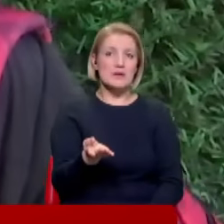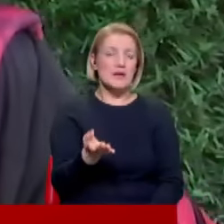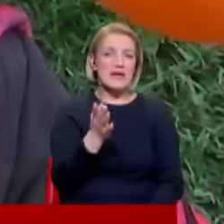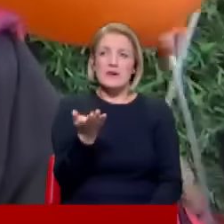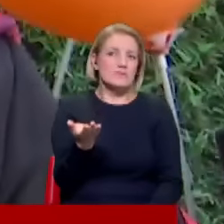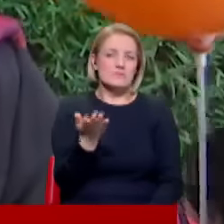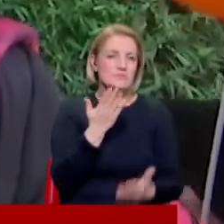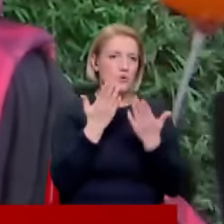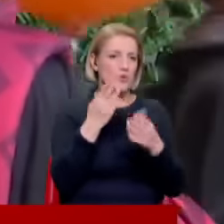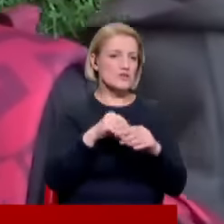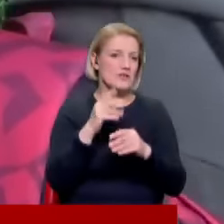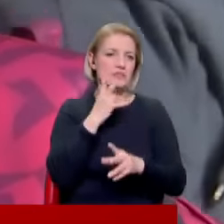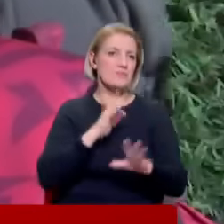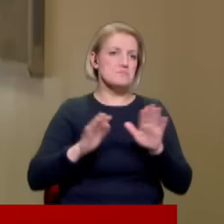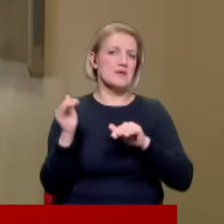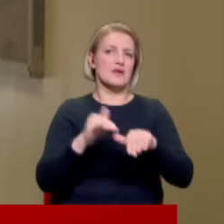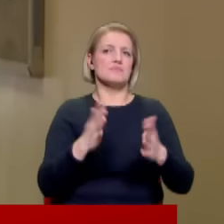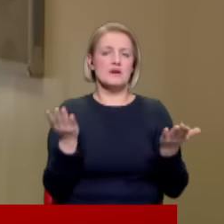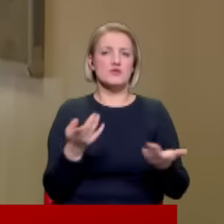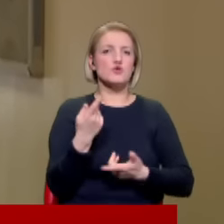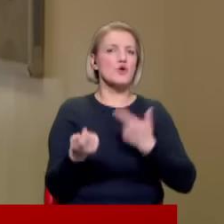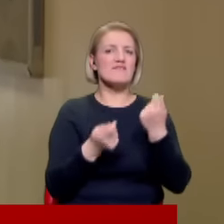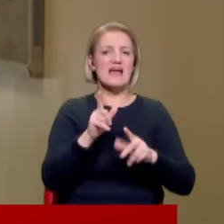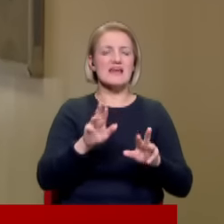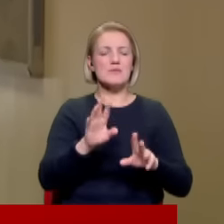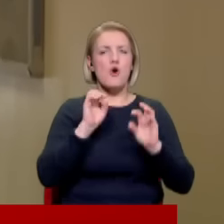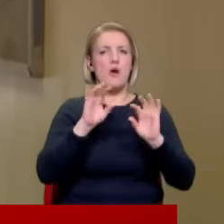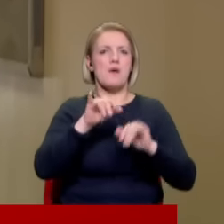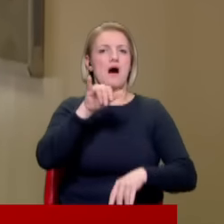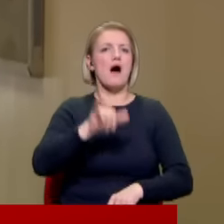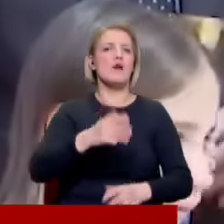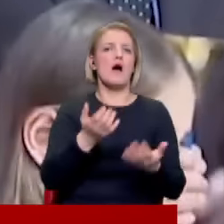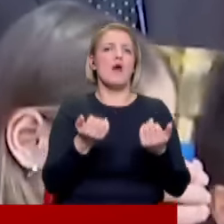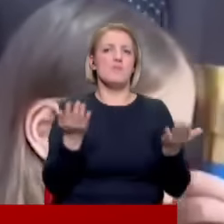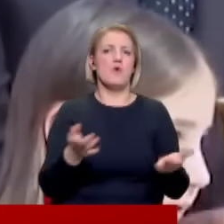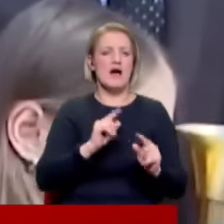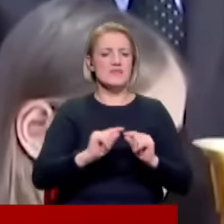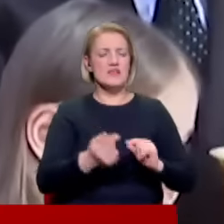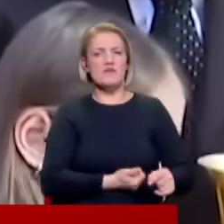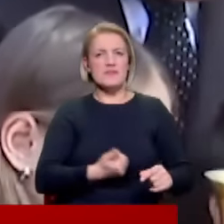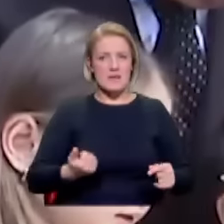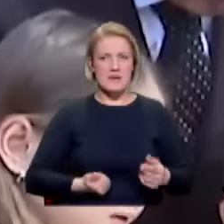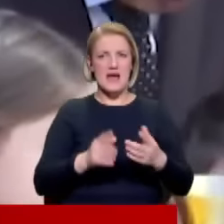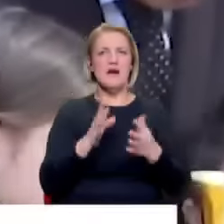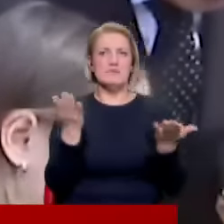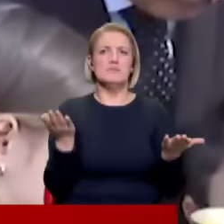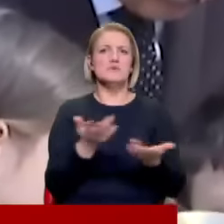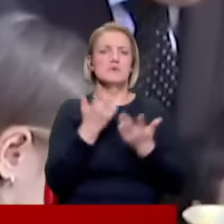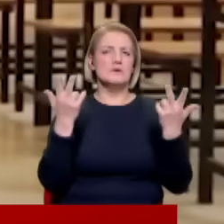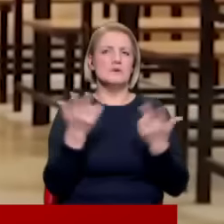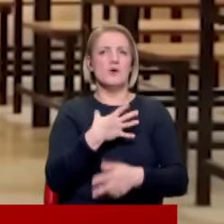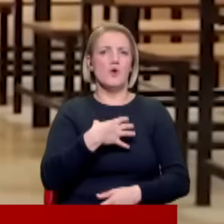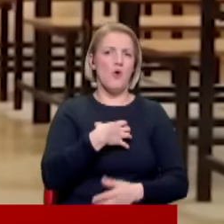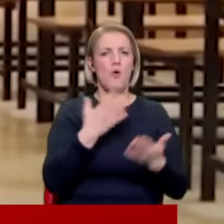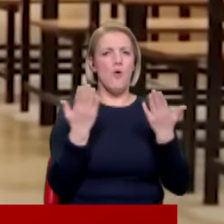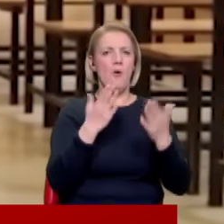kimse okul için temizliğe gelmez. Görevliler gibi öğretmenler de hakkını alamıyor. Tasarruf tedbirlerinde ipin ucu kaçtı.